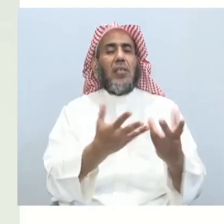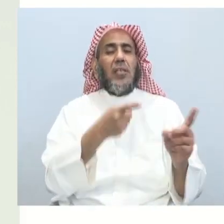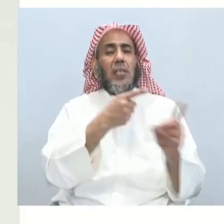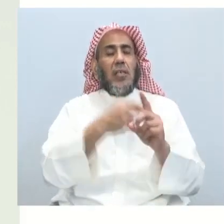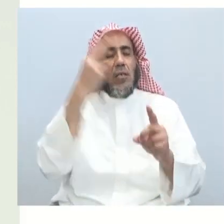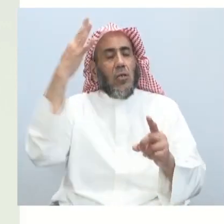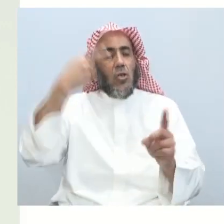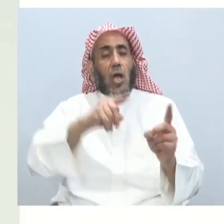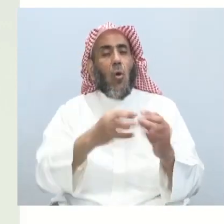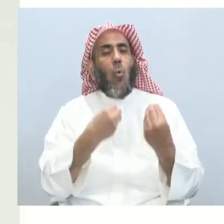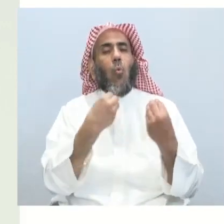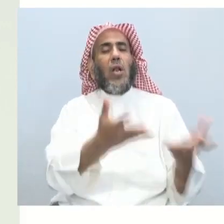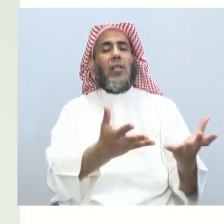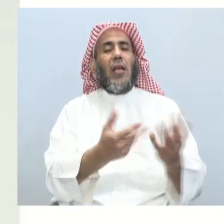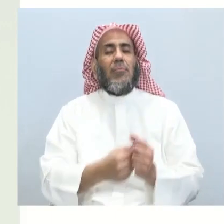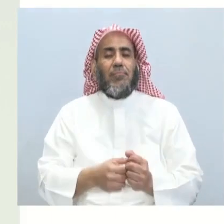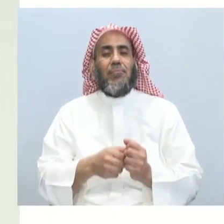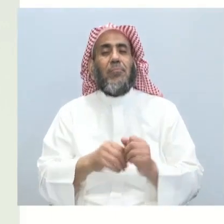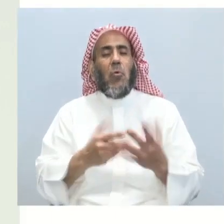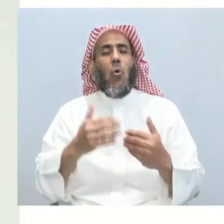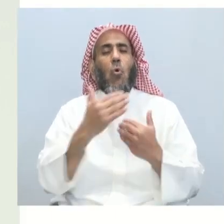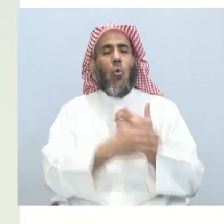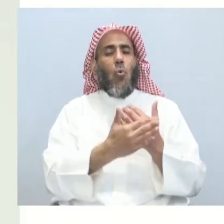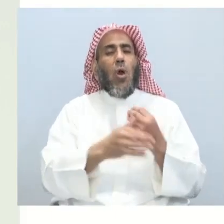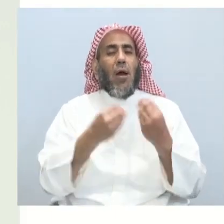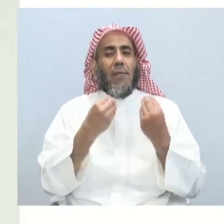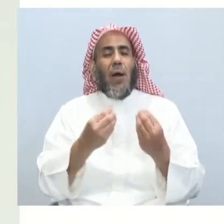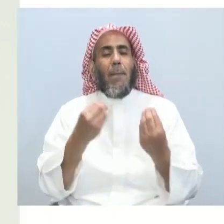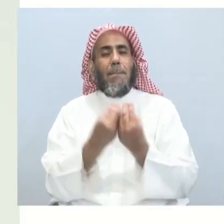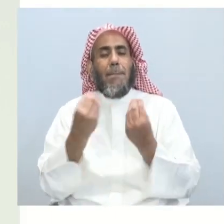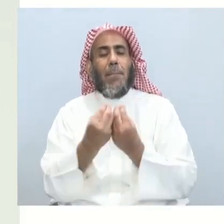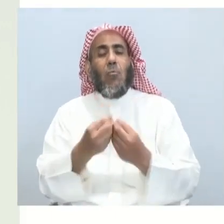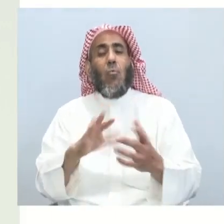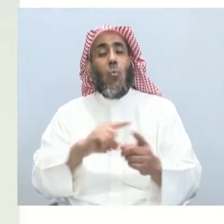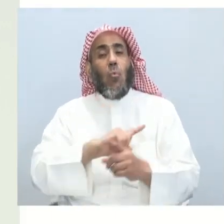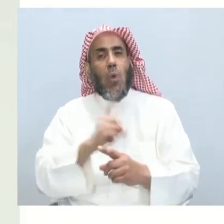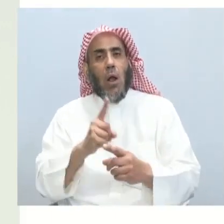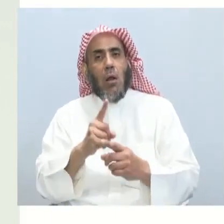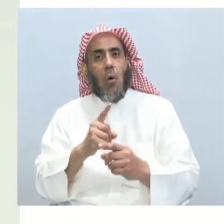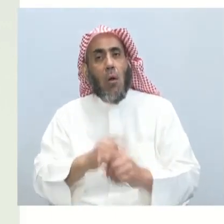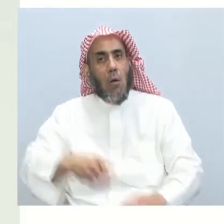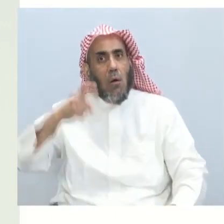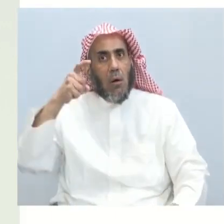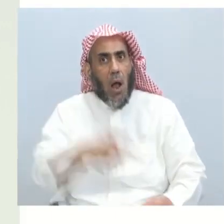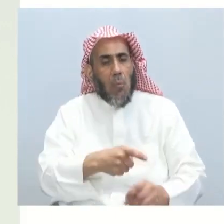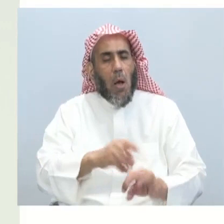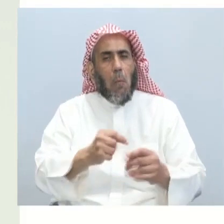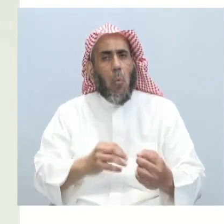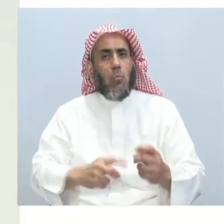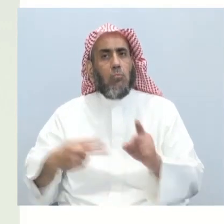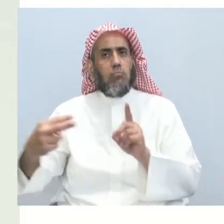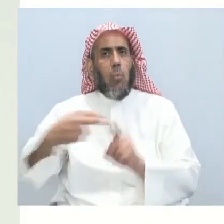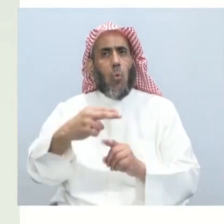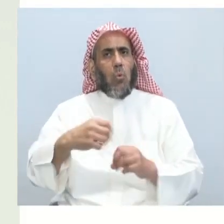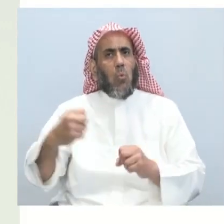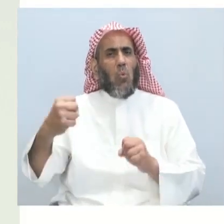الجزائ والعطايا وكيف انه يعني يرفق بمن هم معه او تبعه و لكنه يقمع من طغى وتمرد في